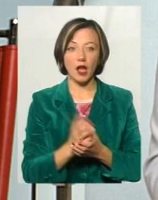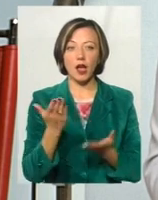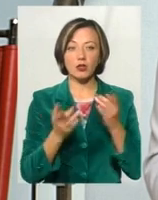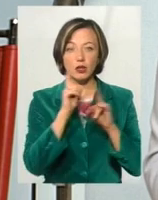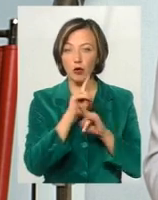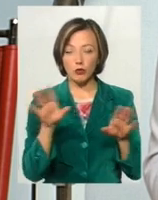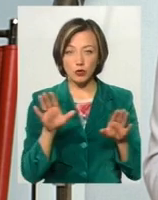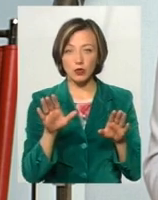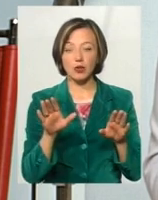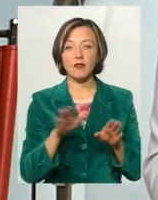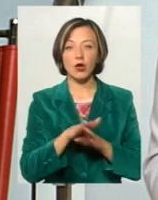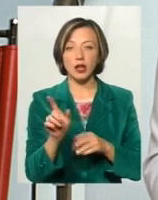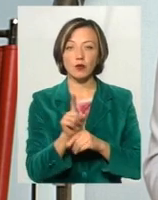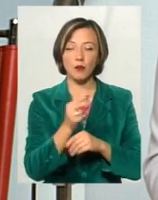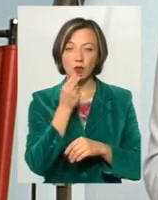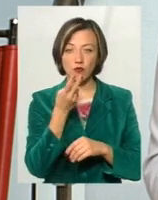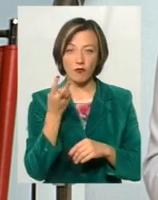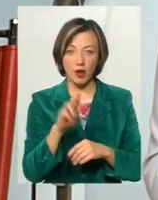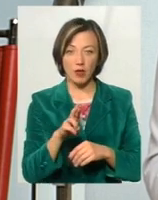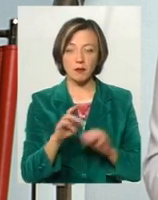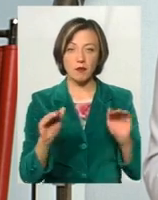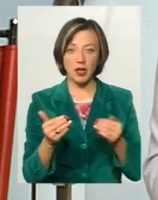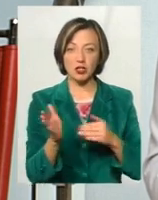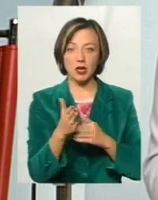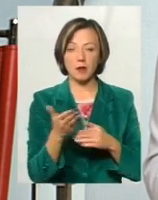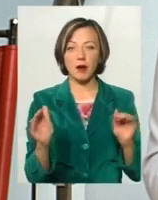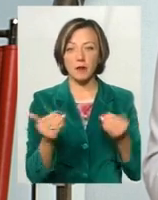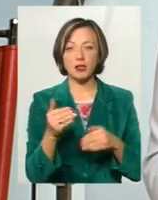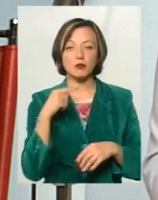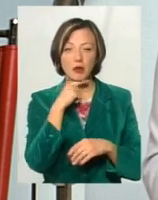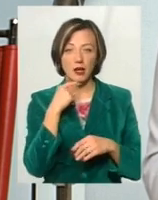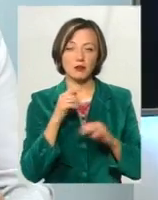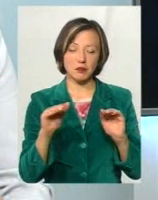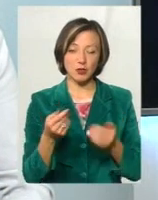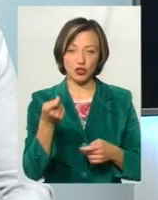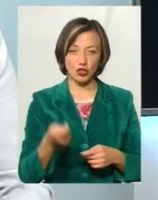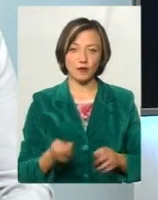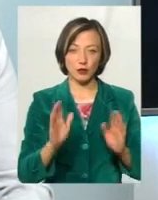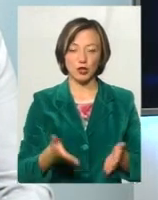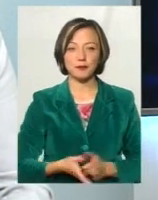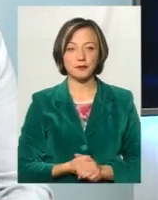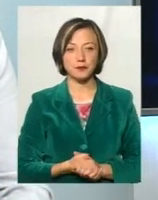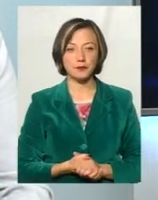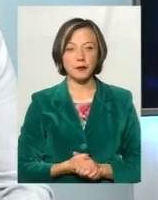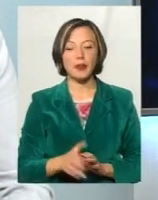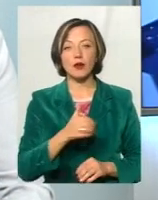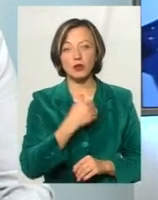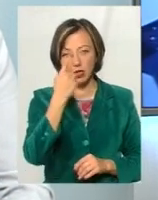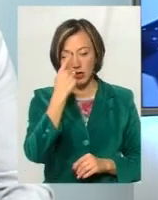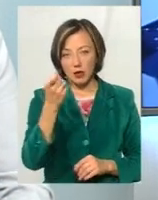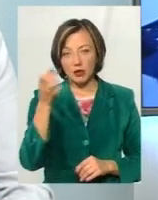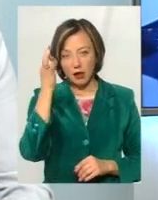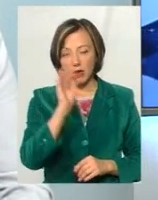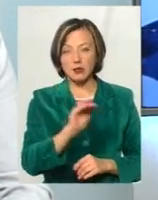не буде виконання норм харчування, де буде менше риби, менше м'яса, інших продуктів, воно буде дешевше. Я хочу нагадати